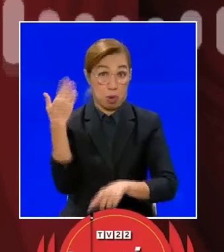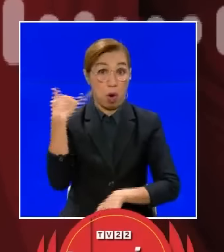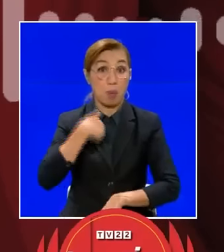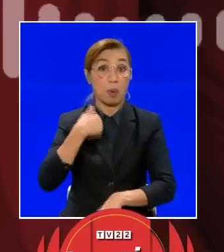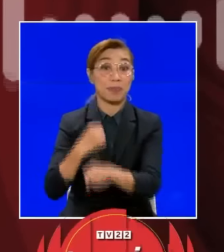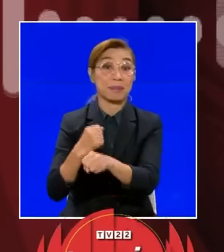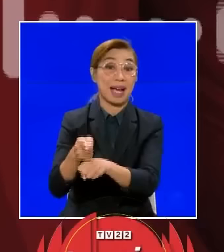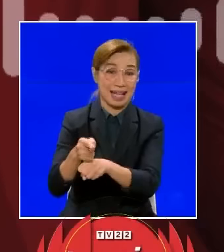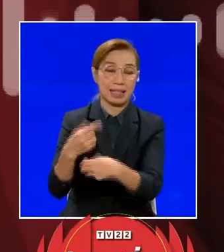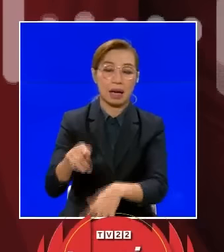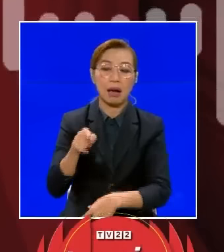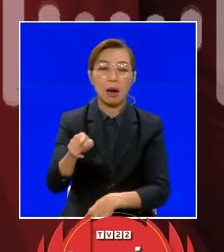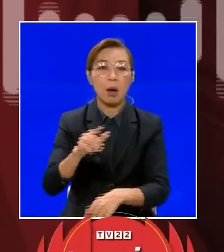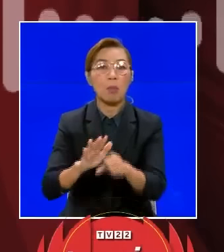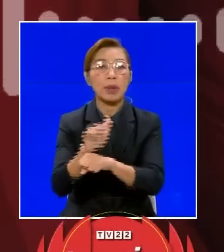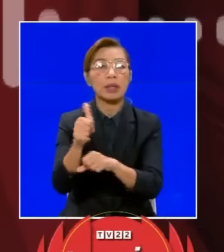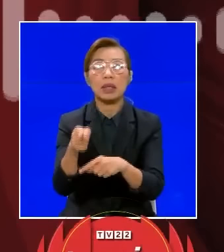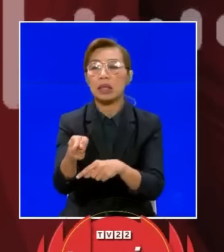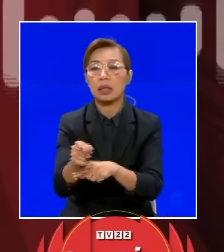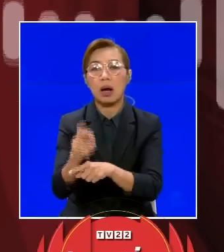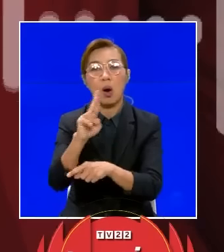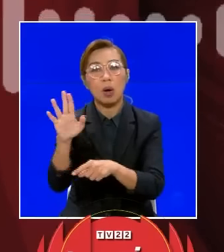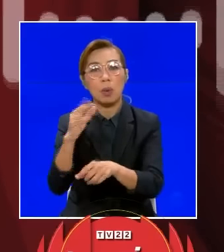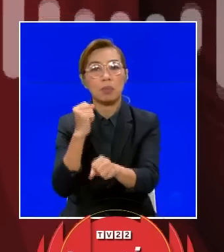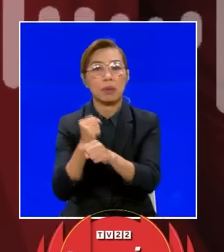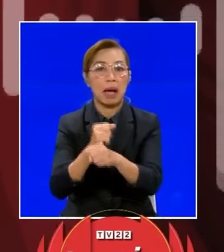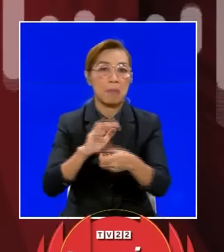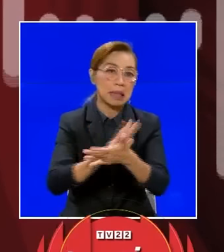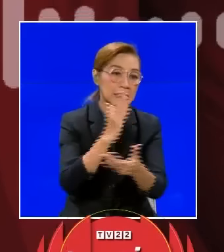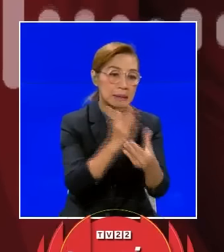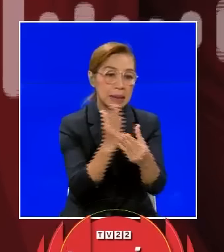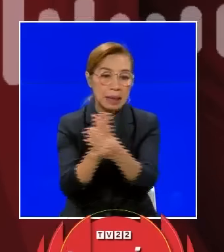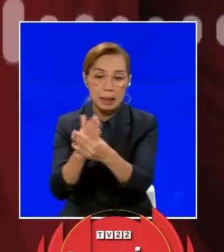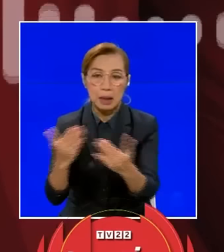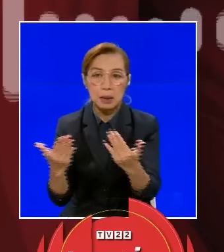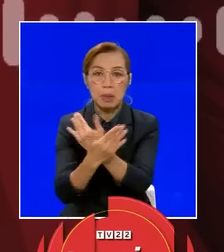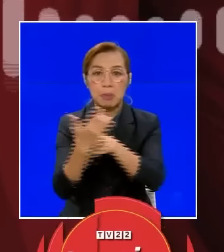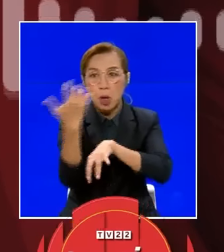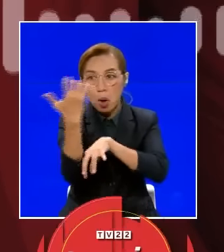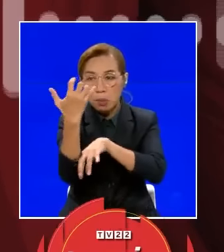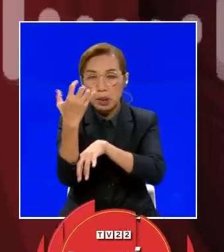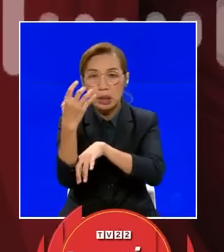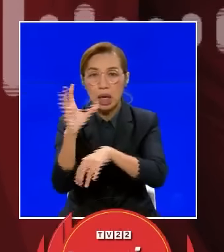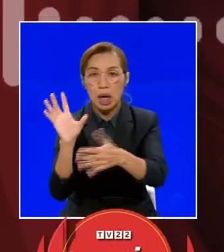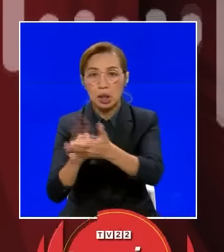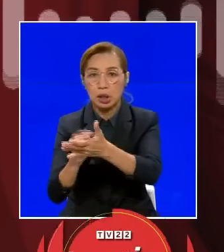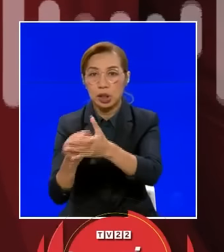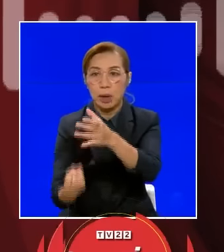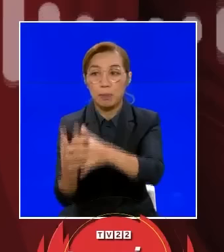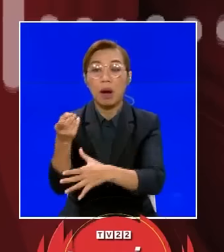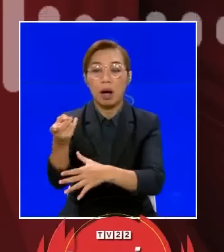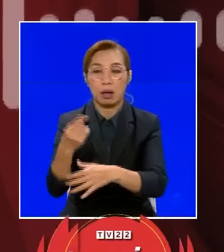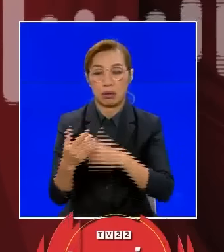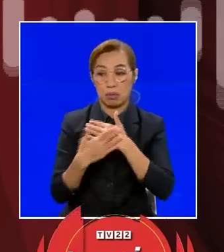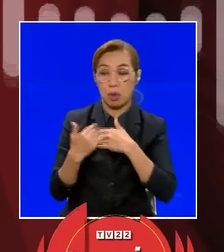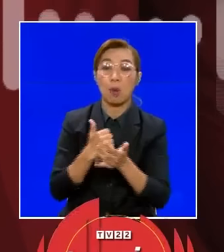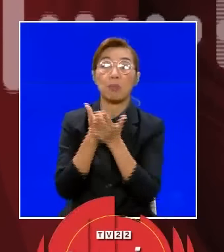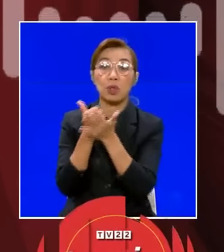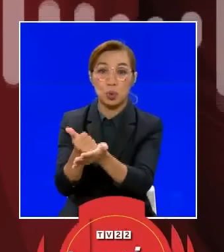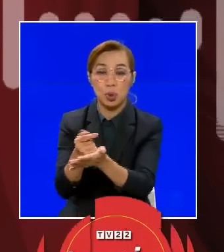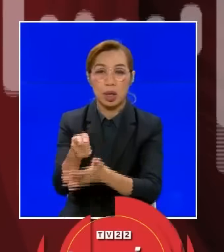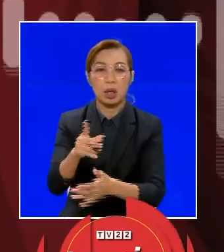เข้าไปเปลี่ยนเป็นระบบคอมพิวเตอร์ก็โอเคขอให้ไปช่วยตัวเลขาครม.